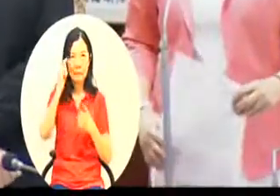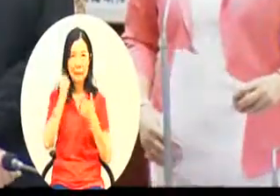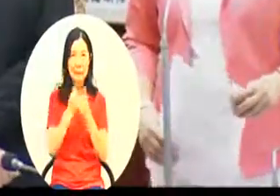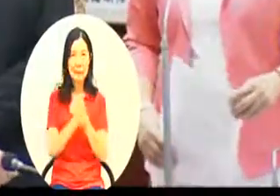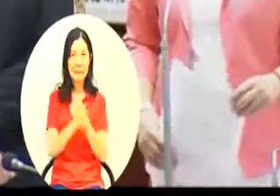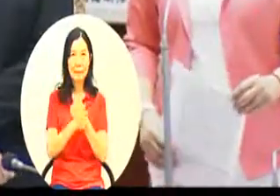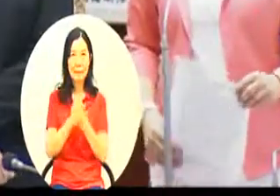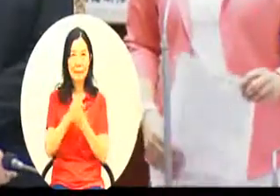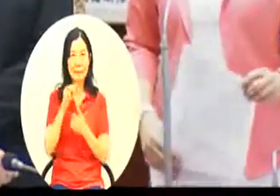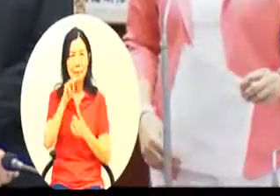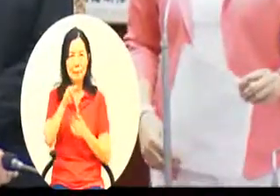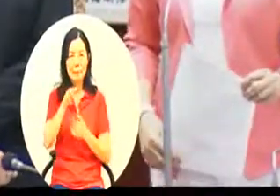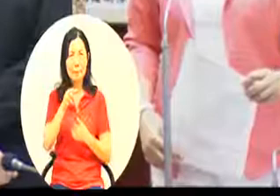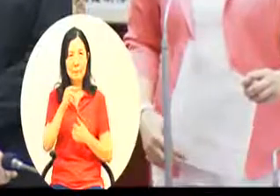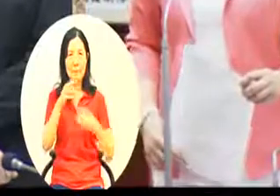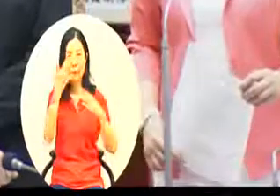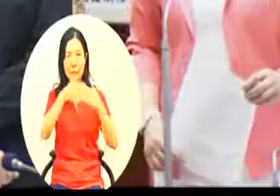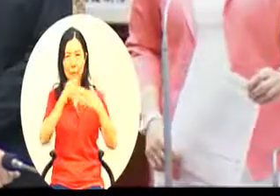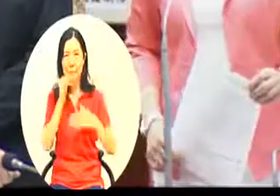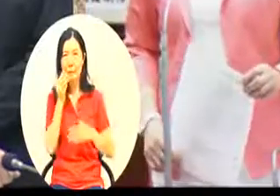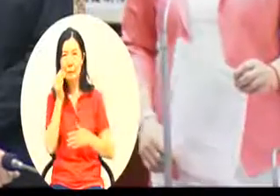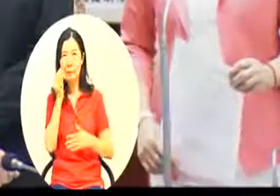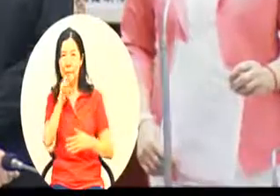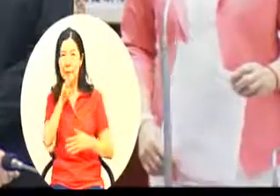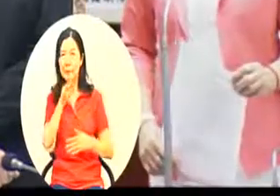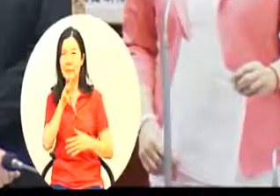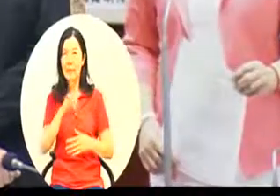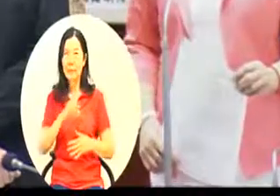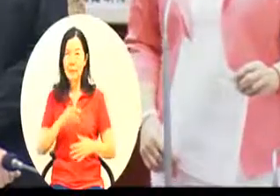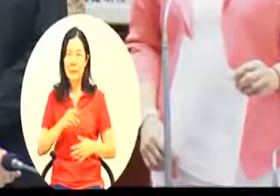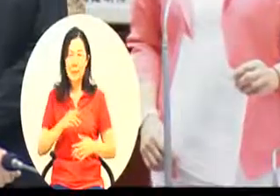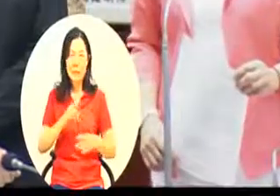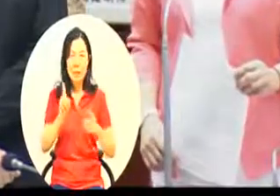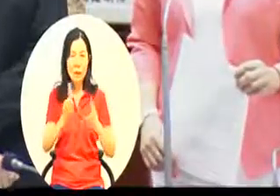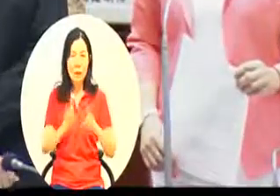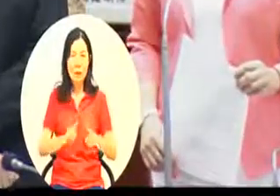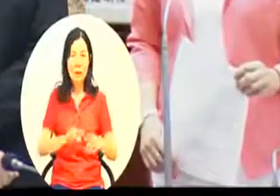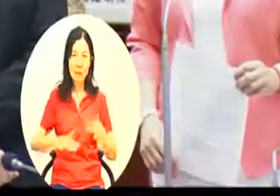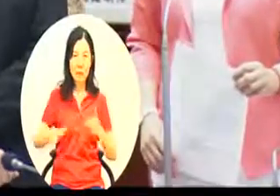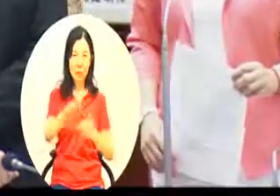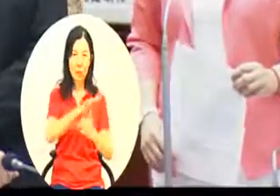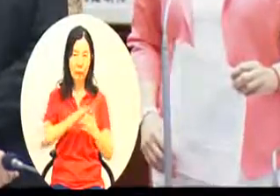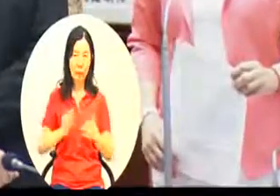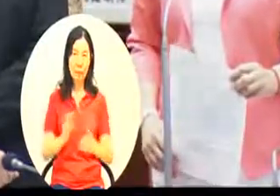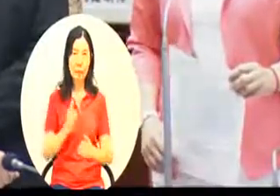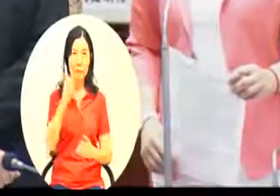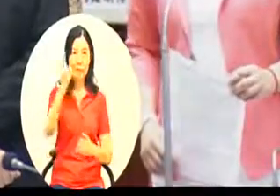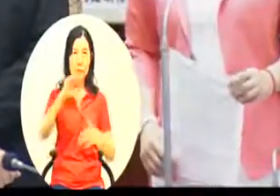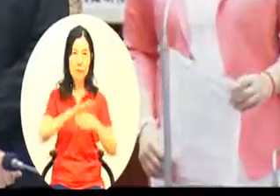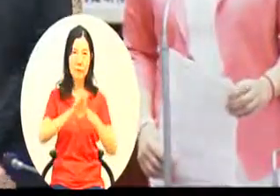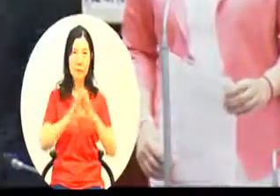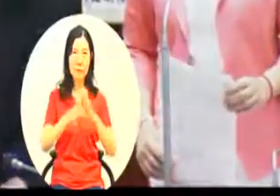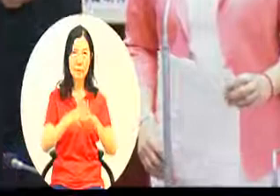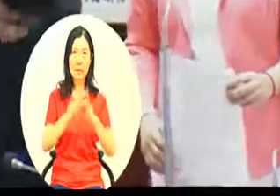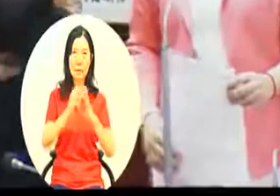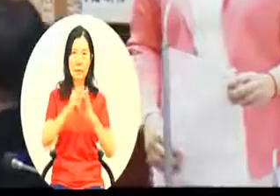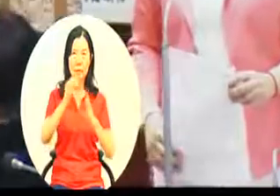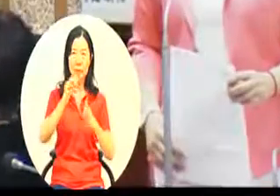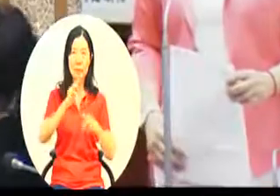是内心都非常的震撼。这是一个全台湾唯一的，文化局长您请先